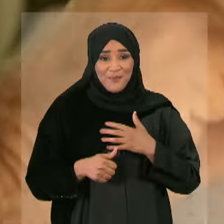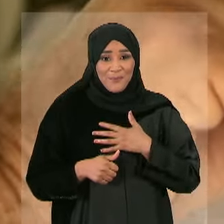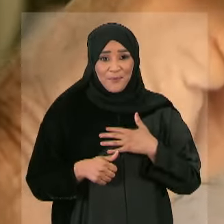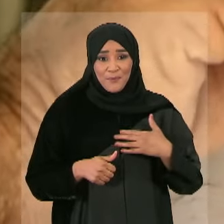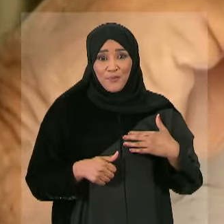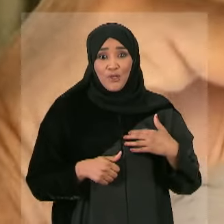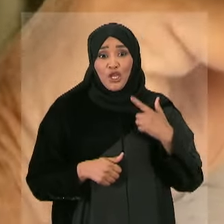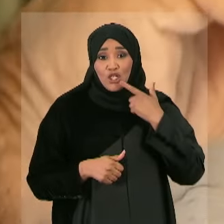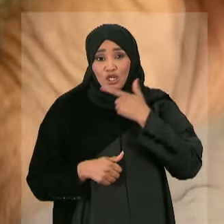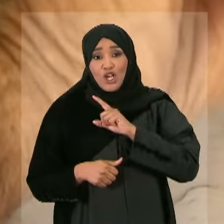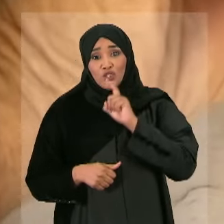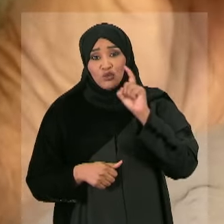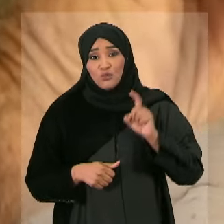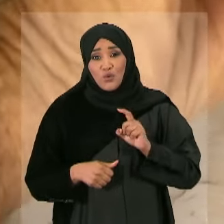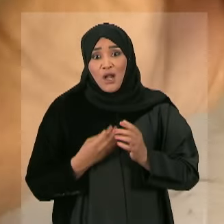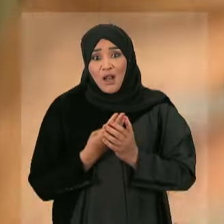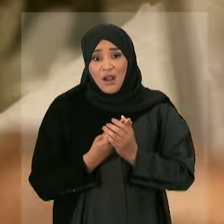مغلبني.